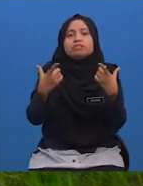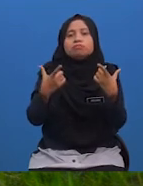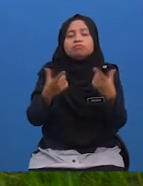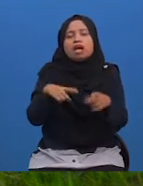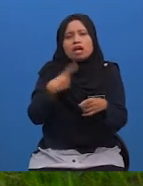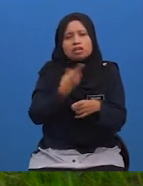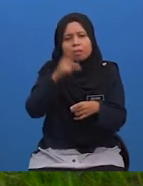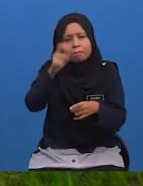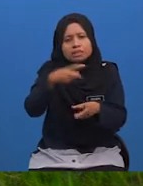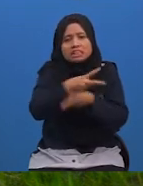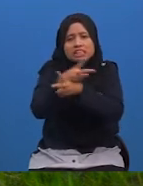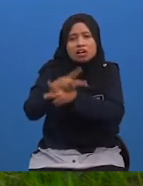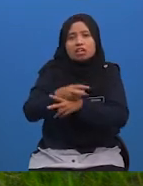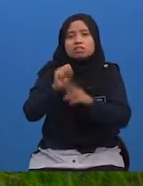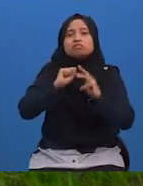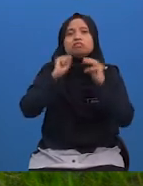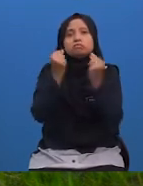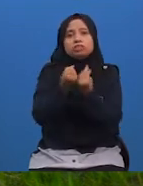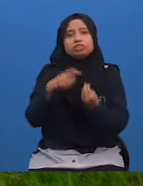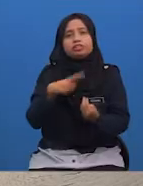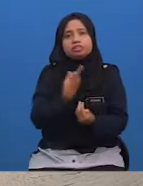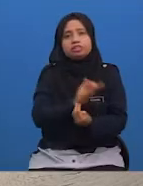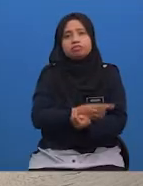Kita patut mempertahankan masyarakat kita.